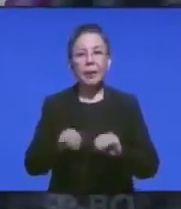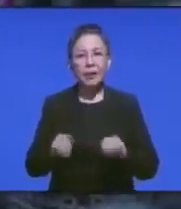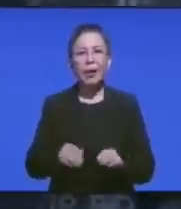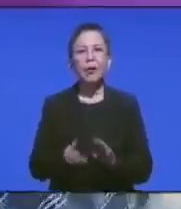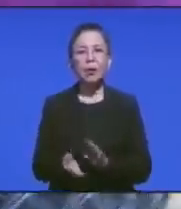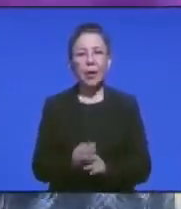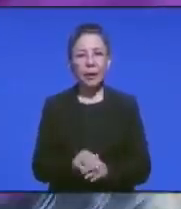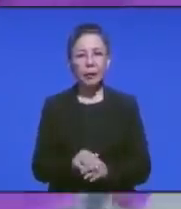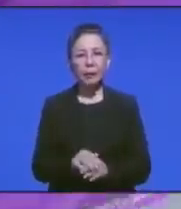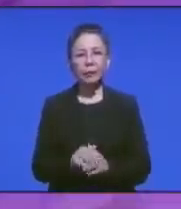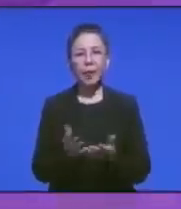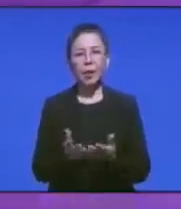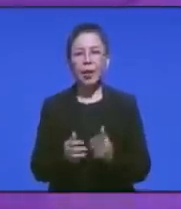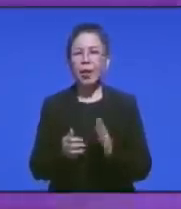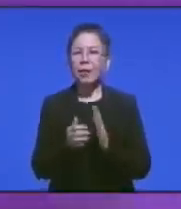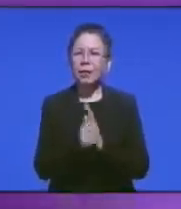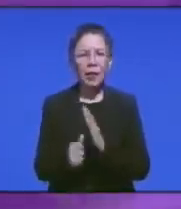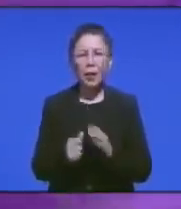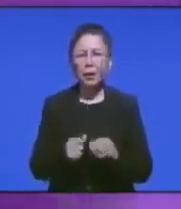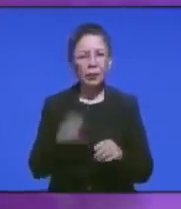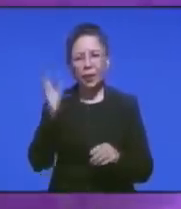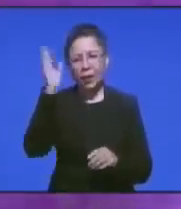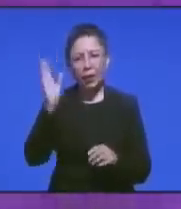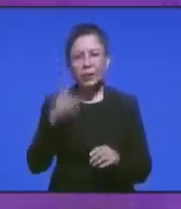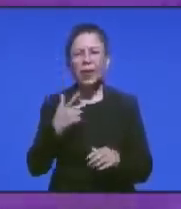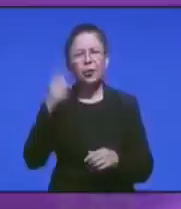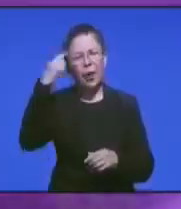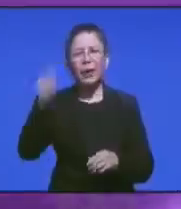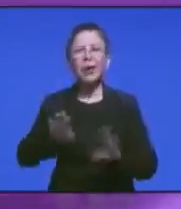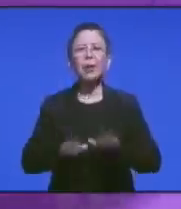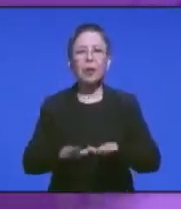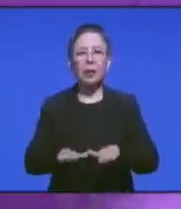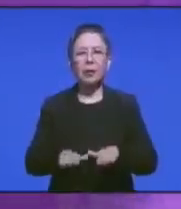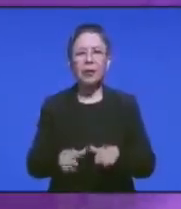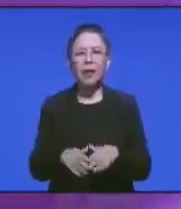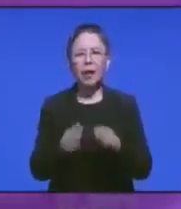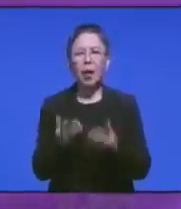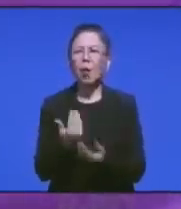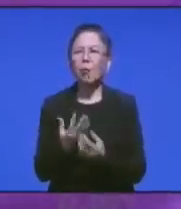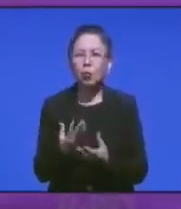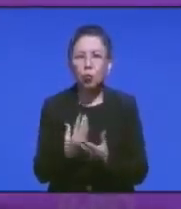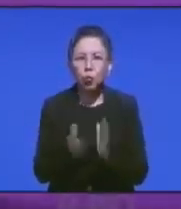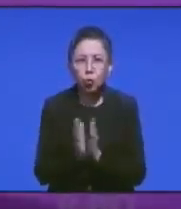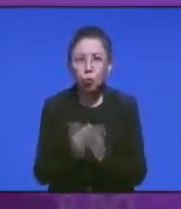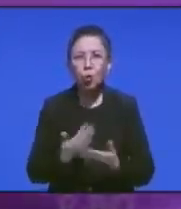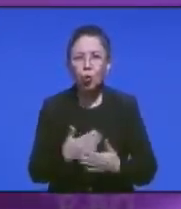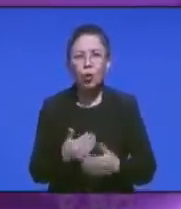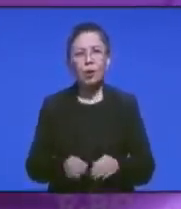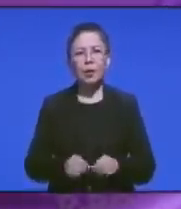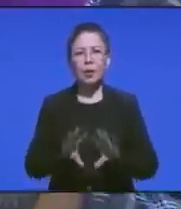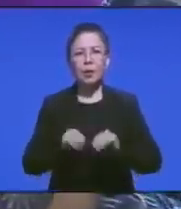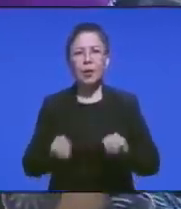kembali. Tidak ada skill lain yang dikuasainya selain menjahit, sehingga ia sangat membutuhkan pekerjaan untuk